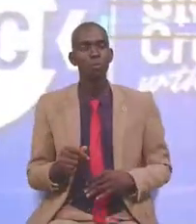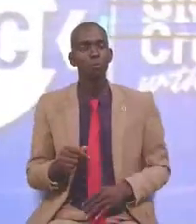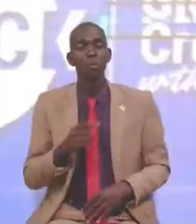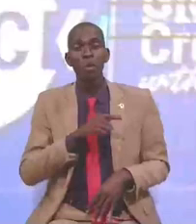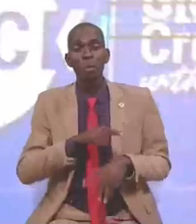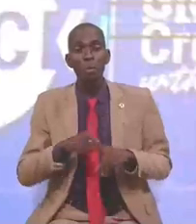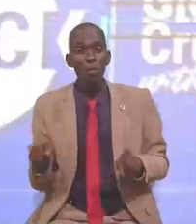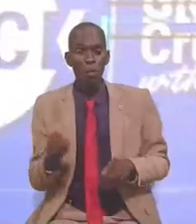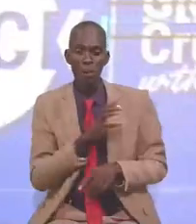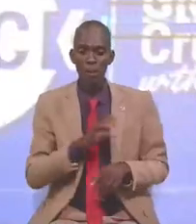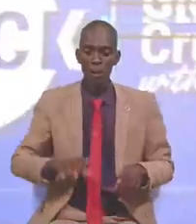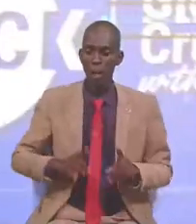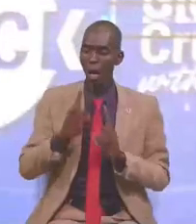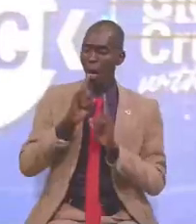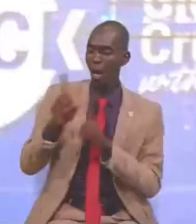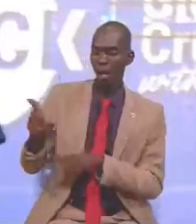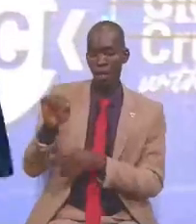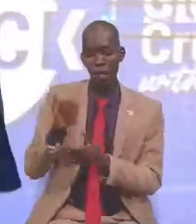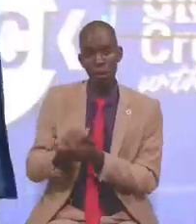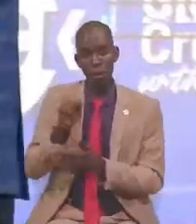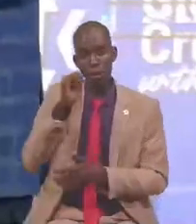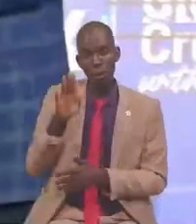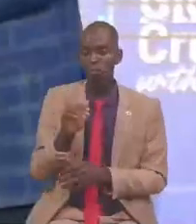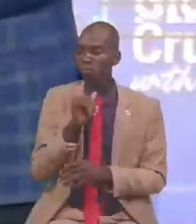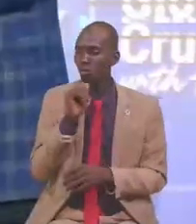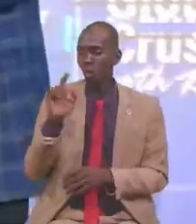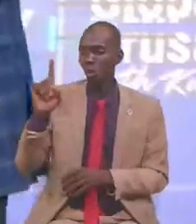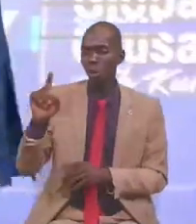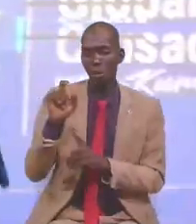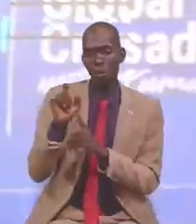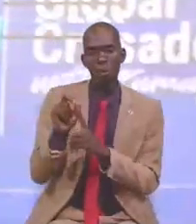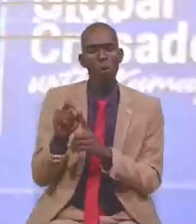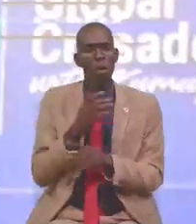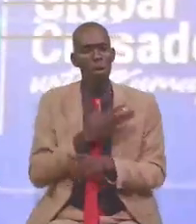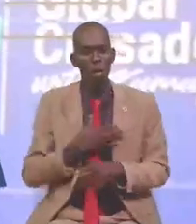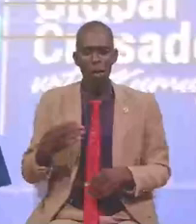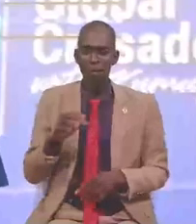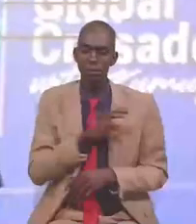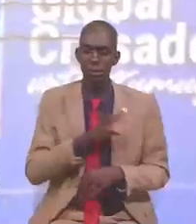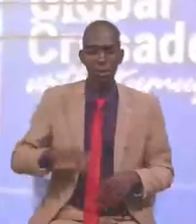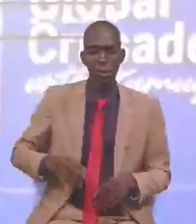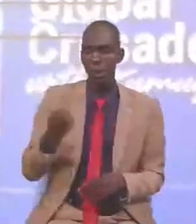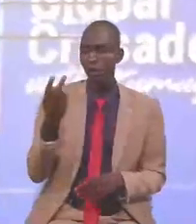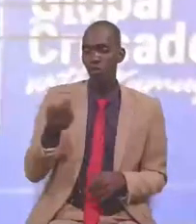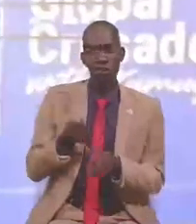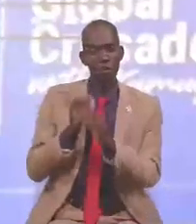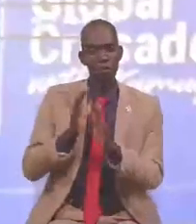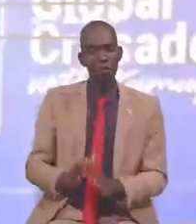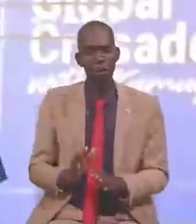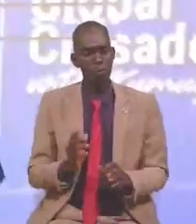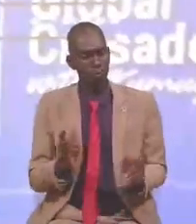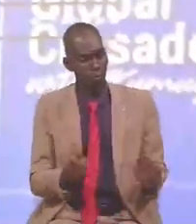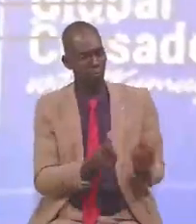lui répondit pas un mot. » Et ses disciples s'approchèrent et lui dire